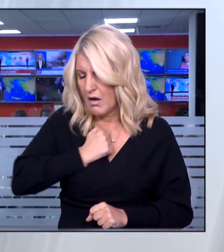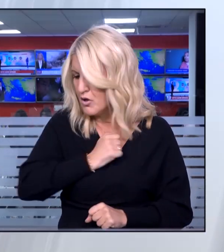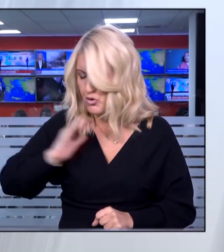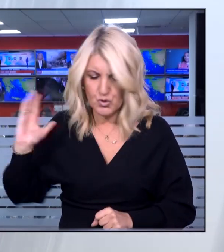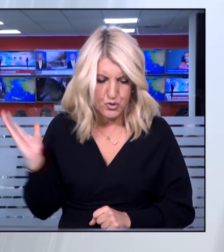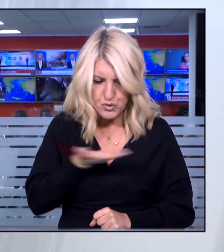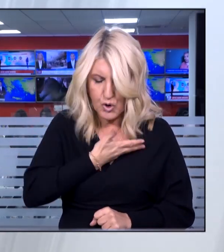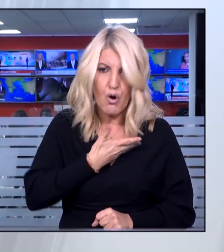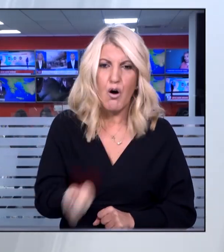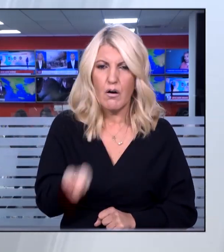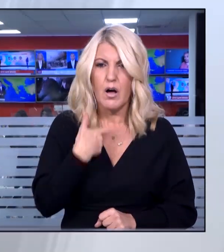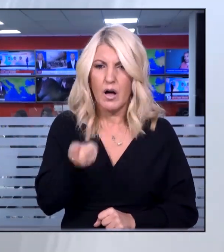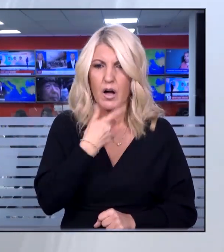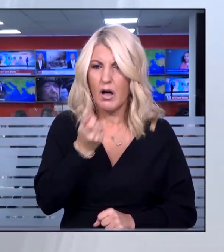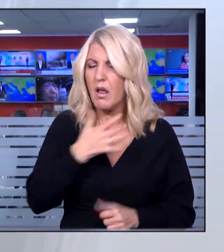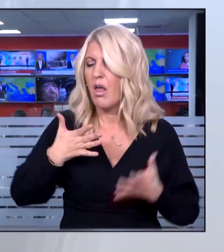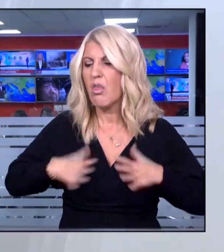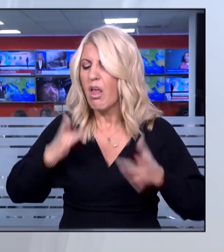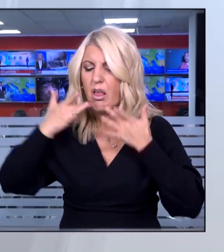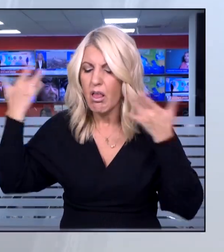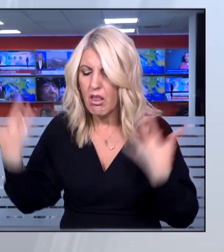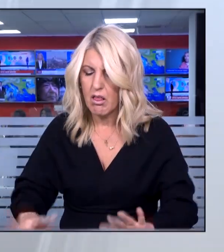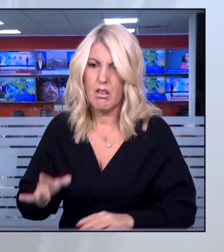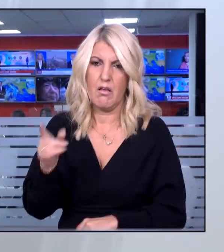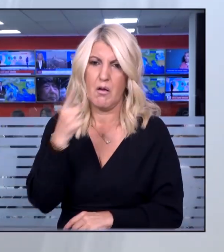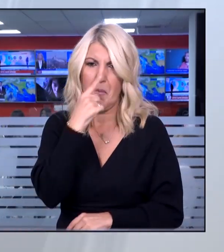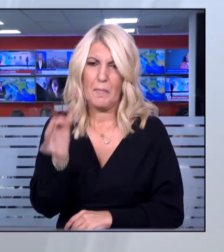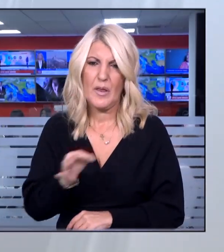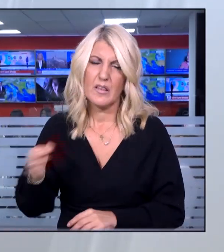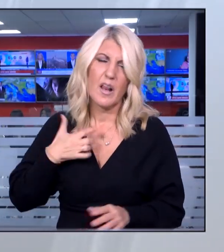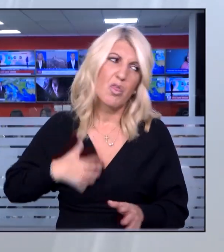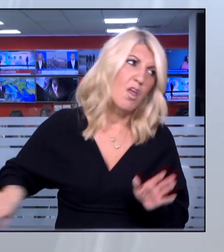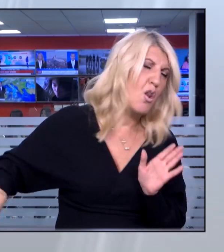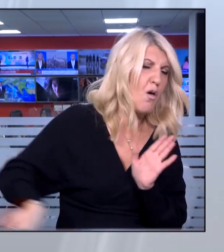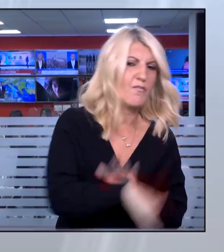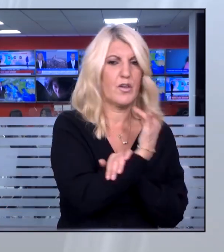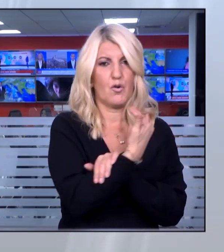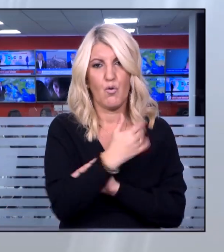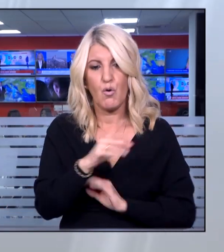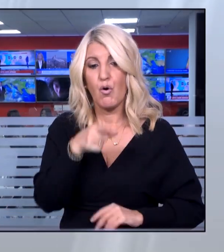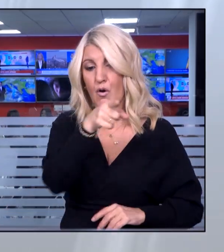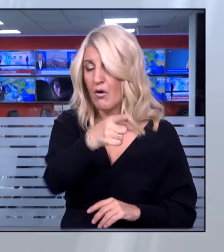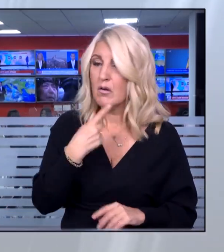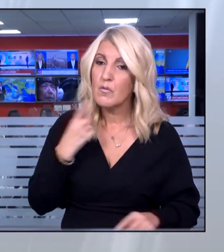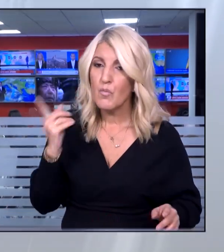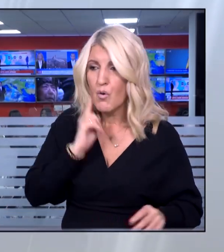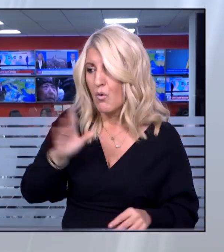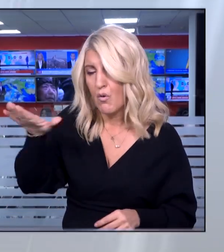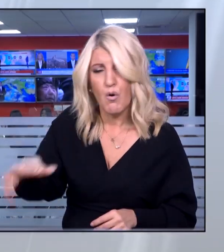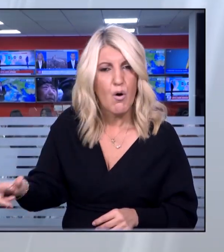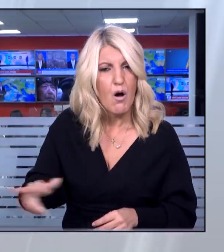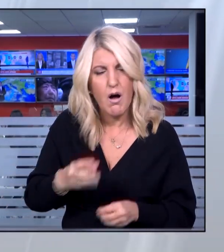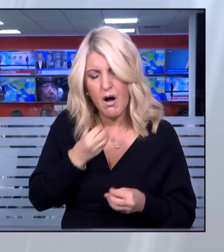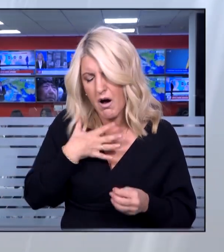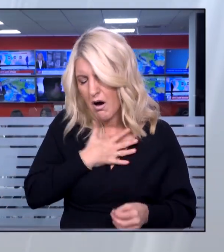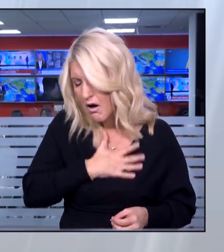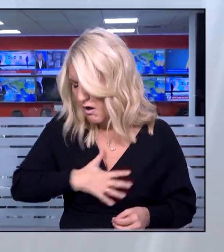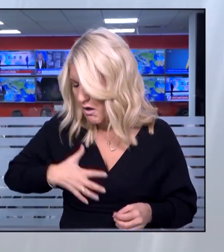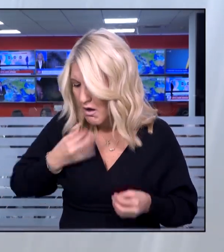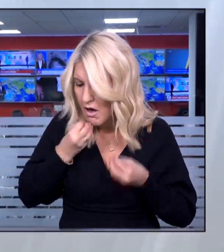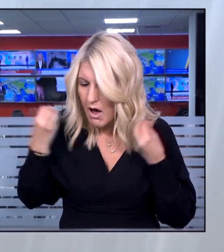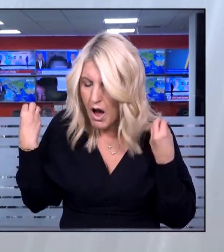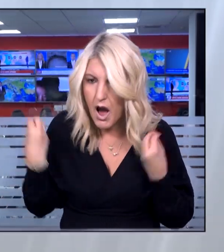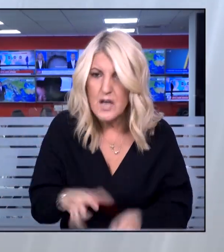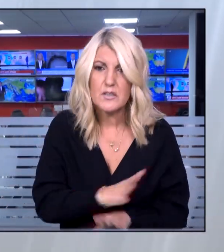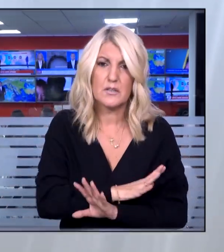και επιθυμεί να φύγει από το νησί. Το κορίτσι είναι χάλια. Απλώς το καλό ήταν το ότι θέλησε να τα πει. Το είπε και στην αστυνομία, το ξέρει και η ασφάλεια και μάλιστα είπε ο